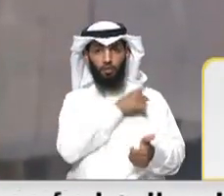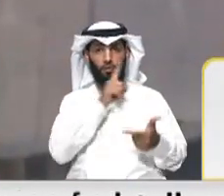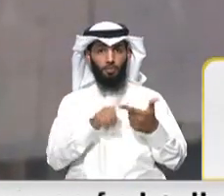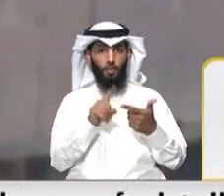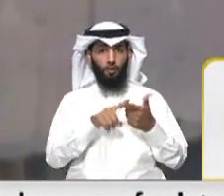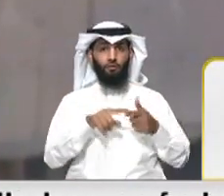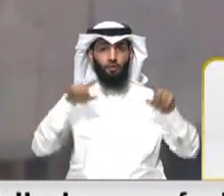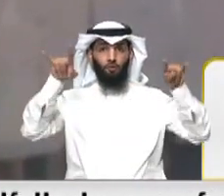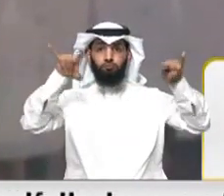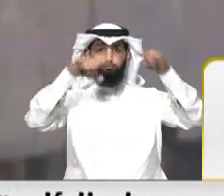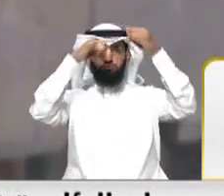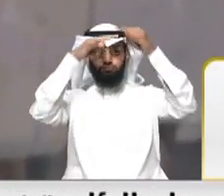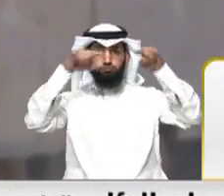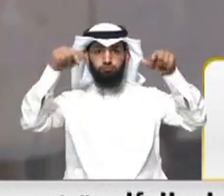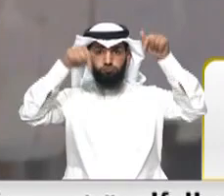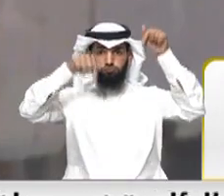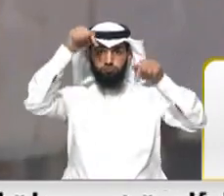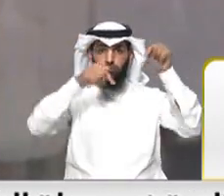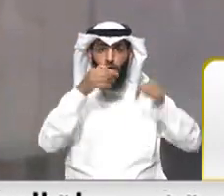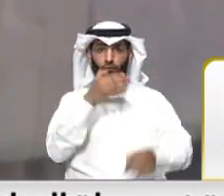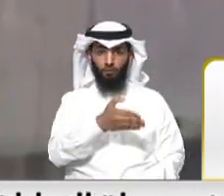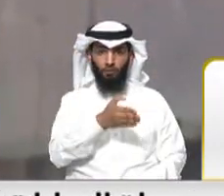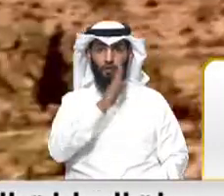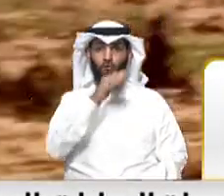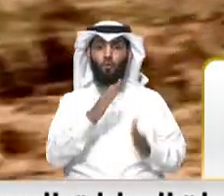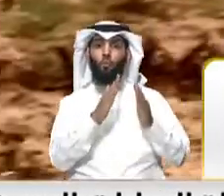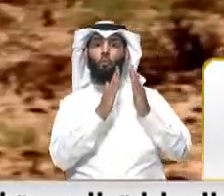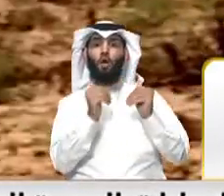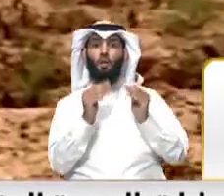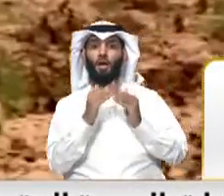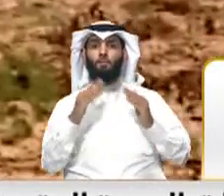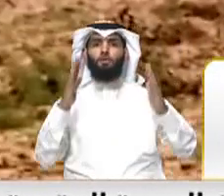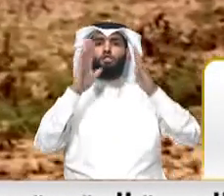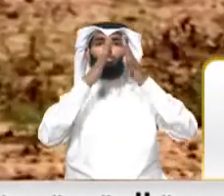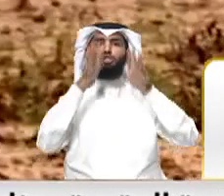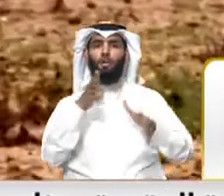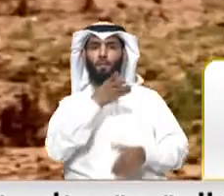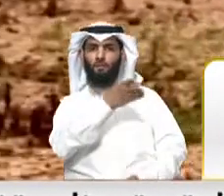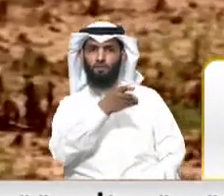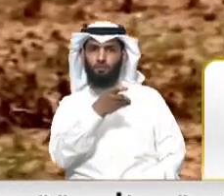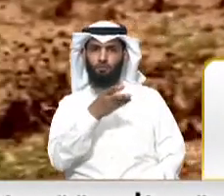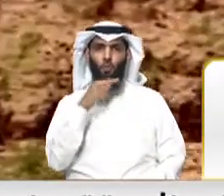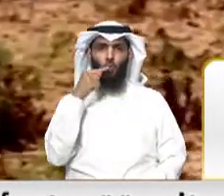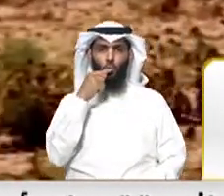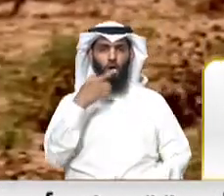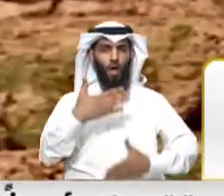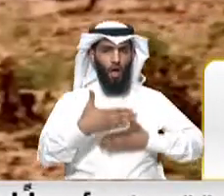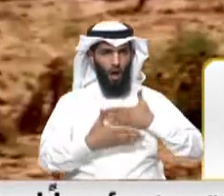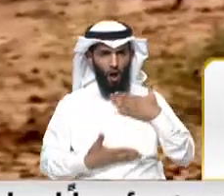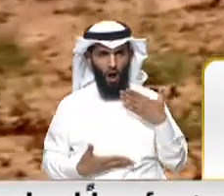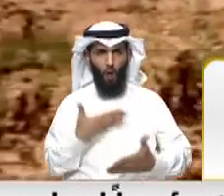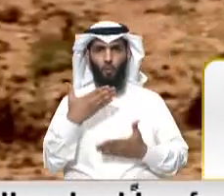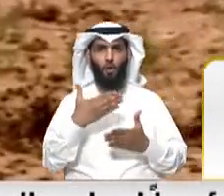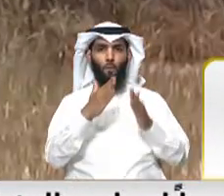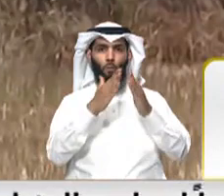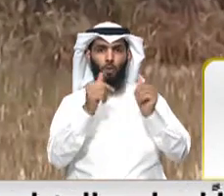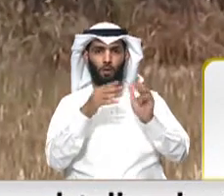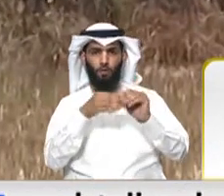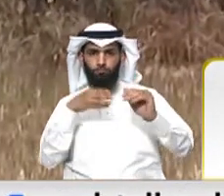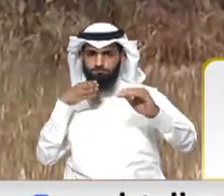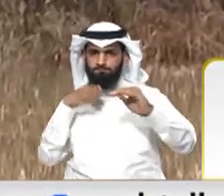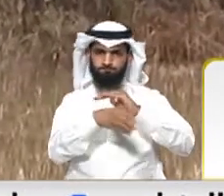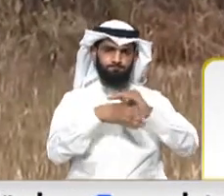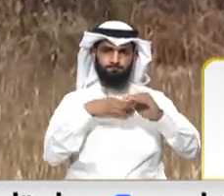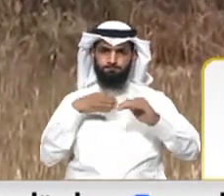وتركزت الهجمات مخيم جباليا حيث يواصل جيش الاحتلال محاولة التوغل إلى عمق المخيم، فيما